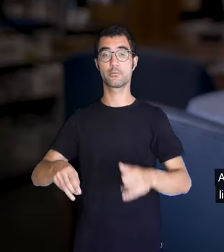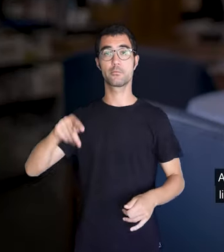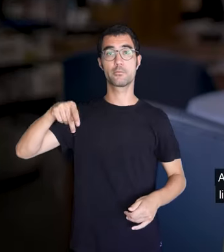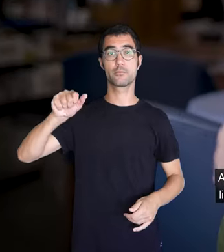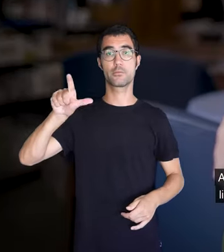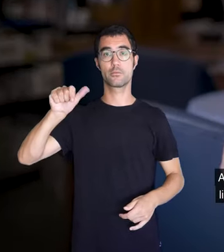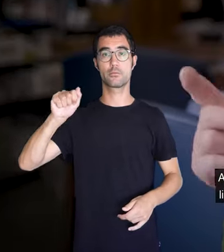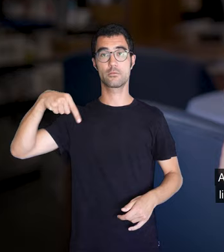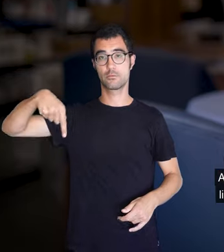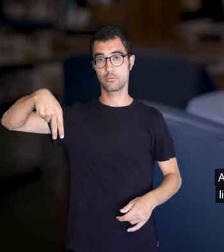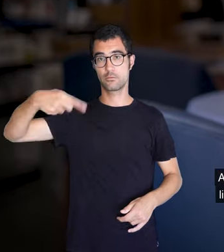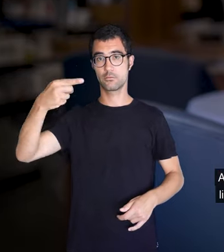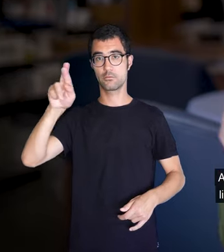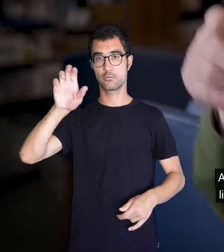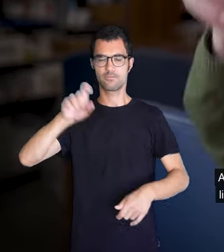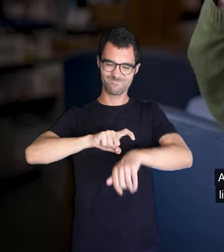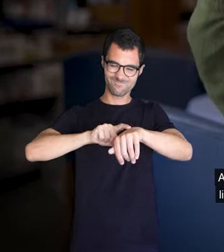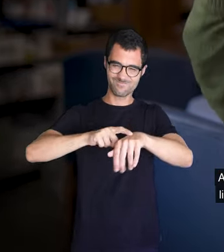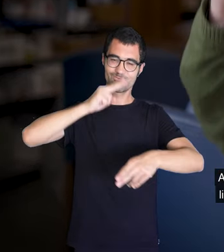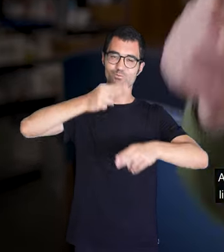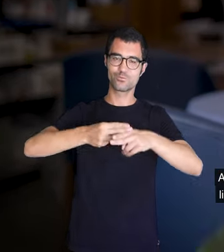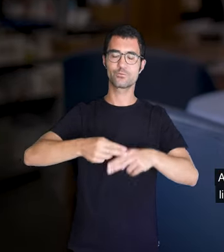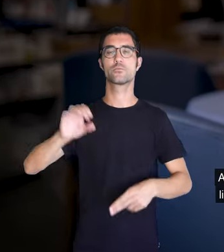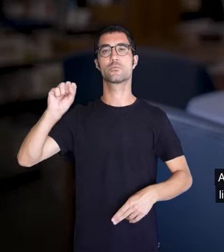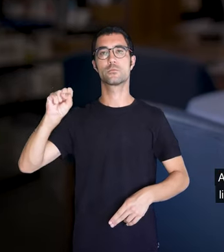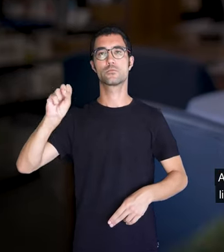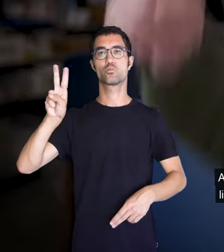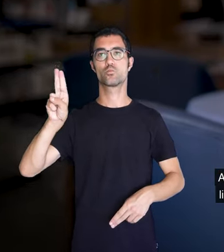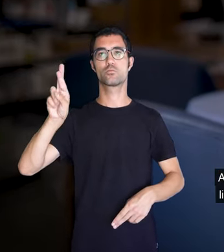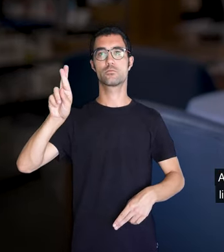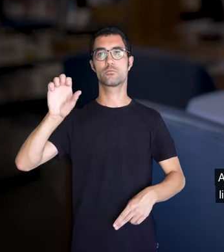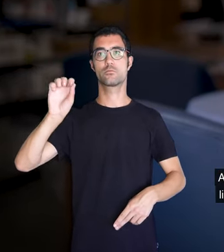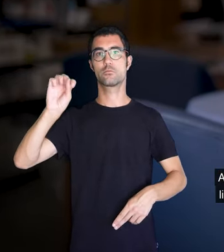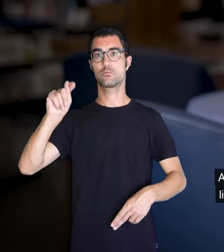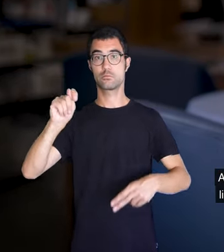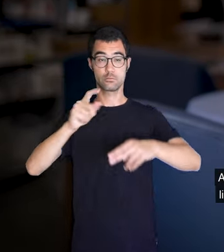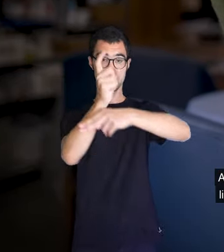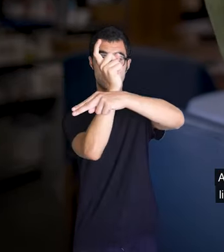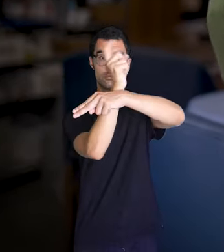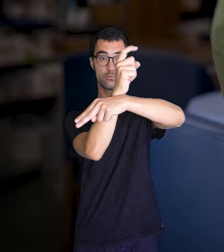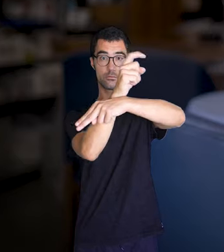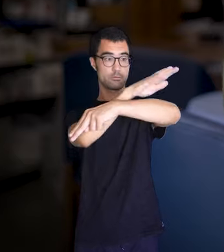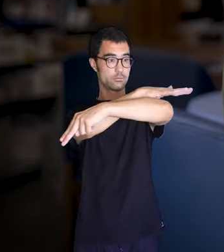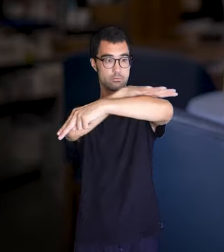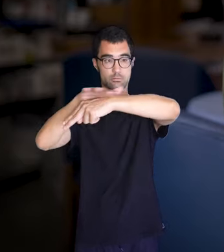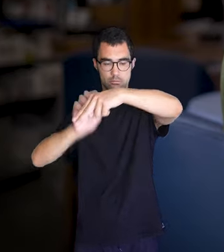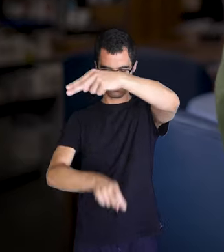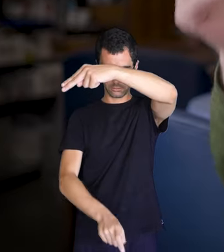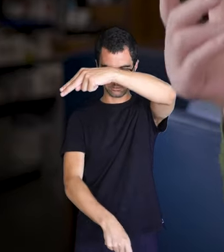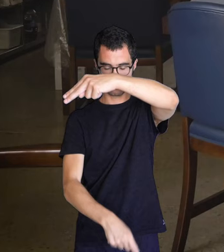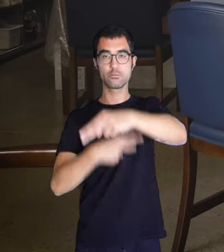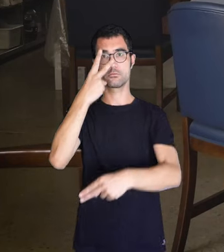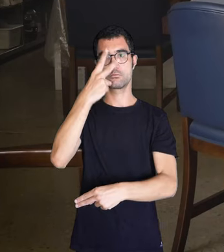surets, com a barquilles. I un ham anava en el fons i l'altre pescava l'aire. Ens deien palangres de